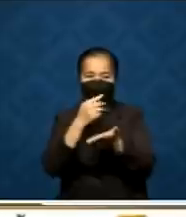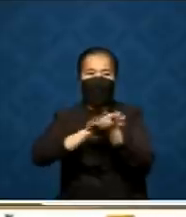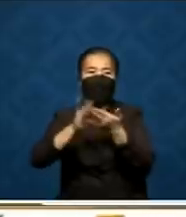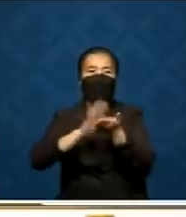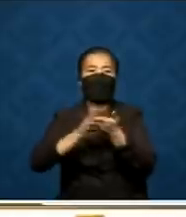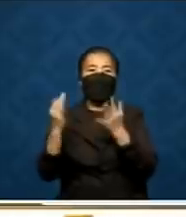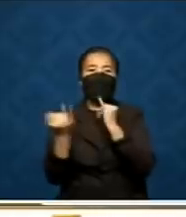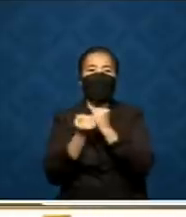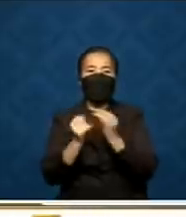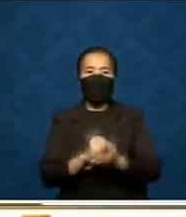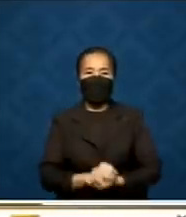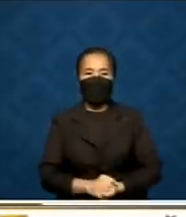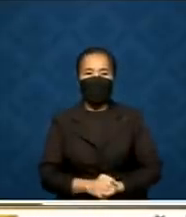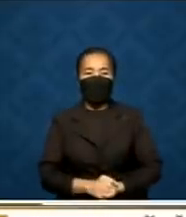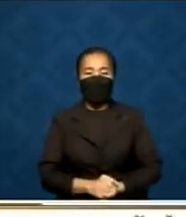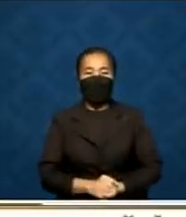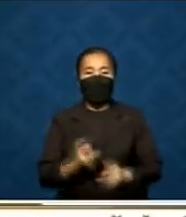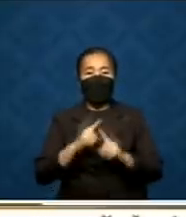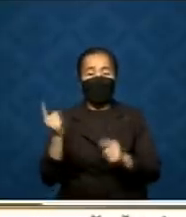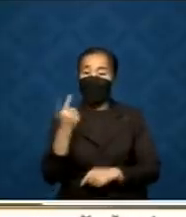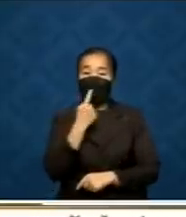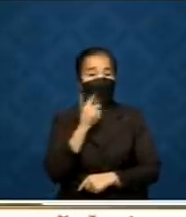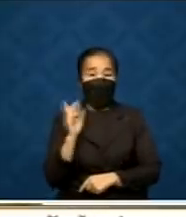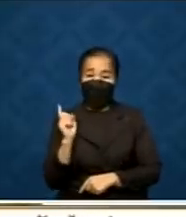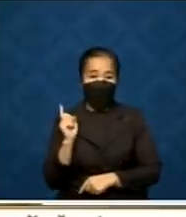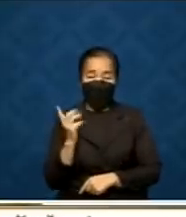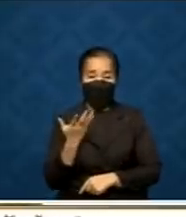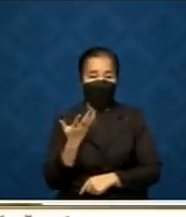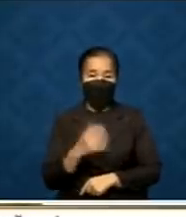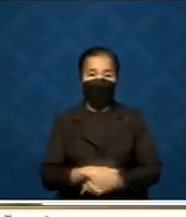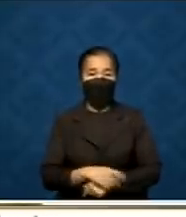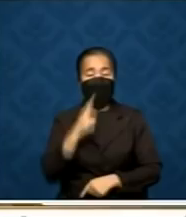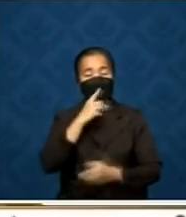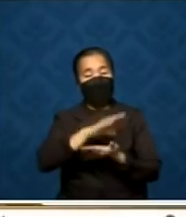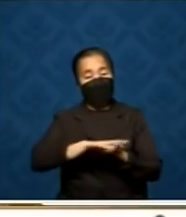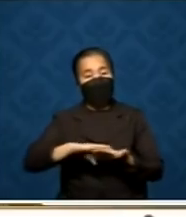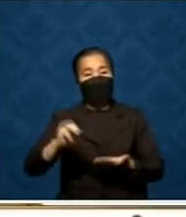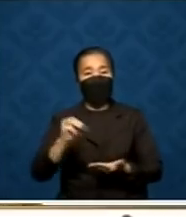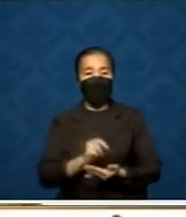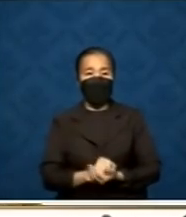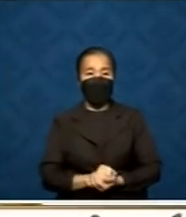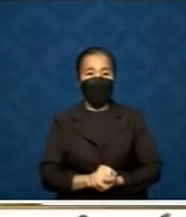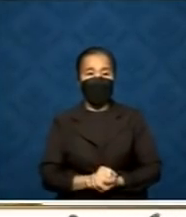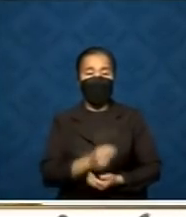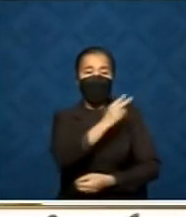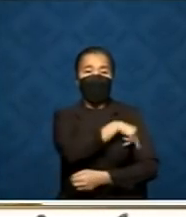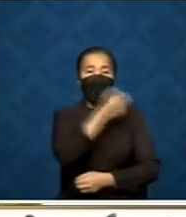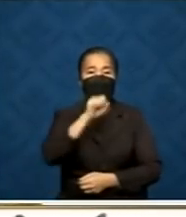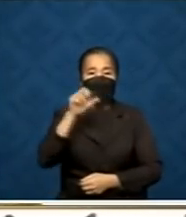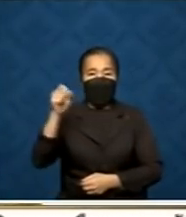กันประชาพ่อกุหลาบเหมือนแต่เขาก็ไม่พูดนะเขาก็มีมารยาทนี่หมอที่เป็นสสเขารู้